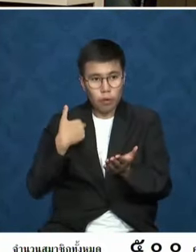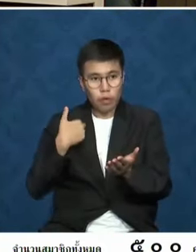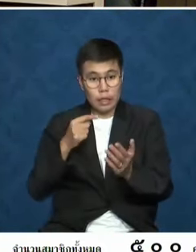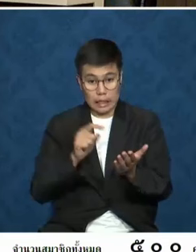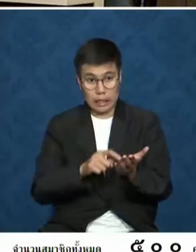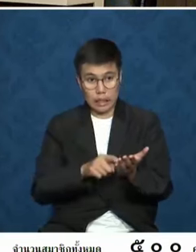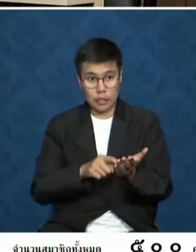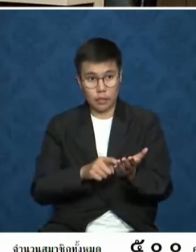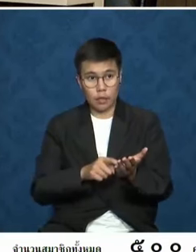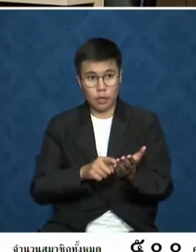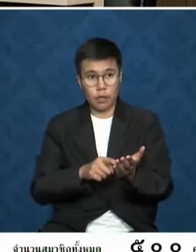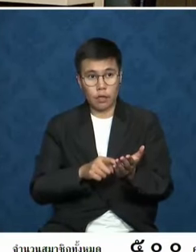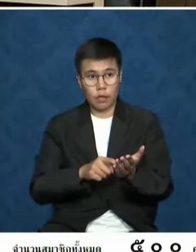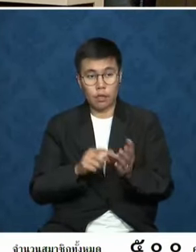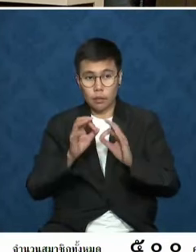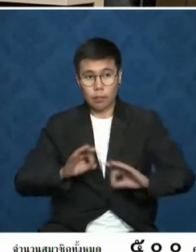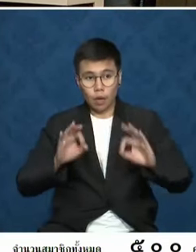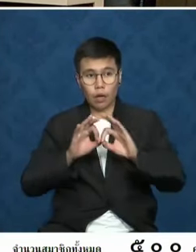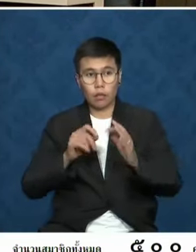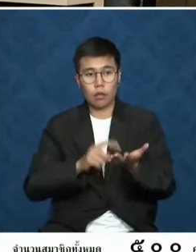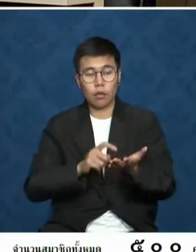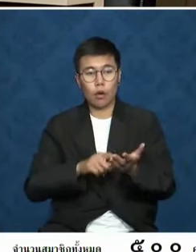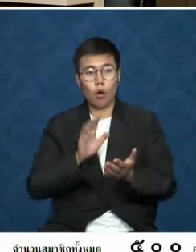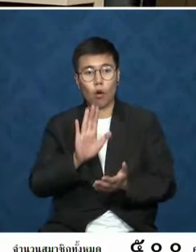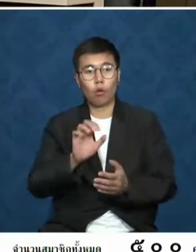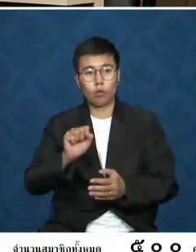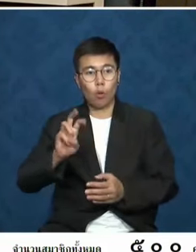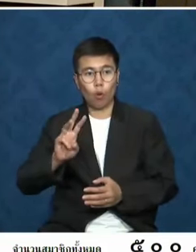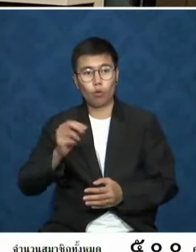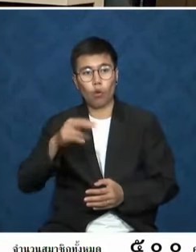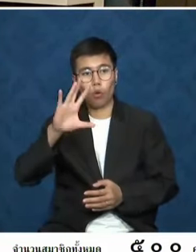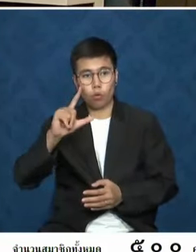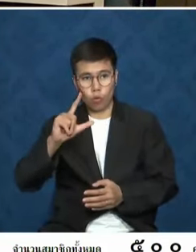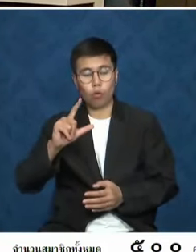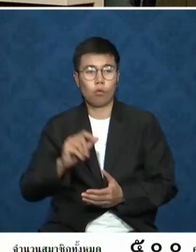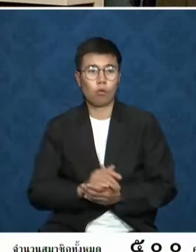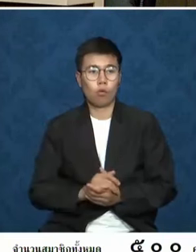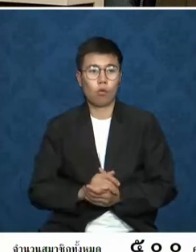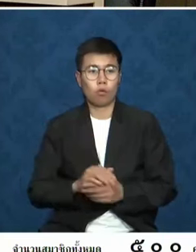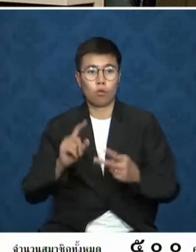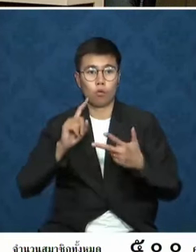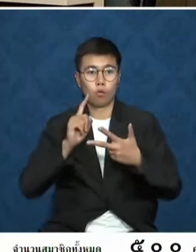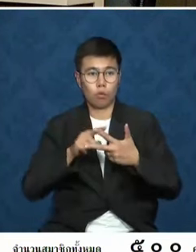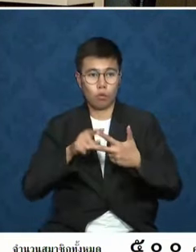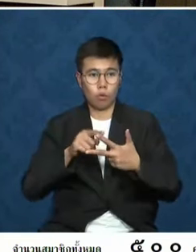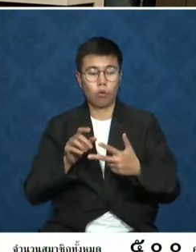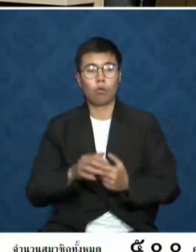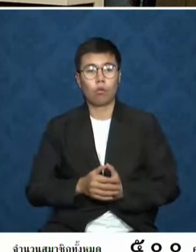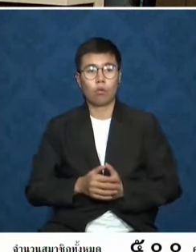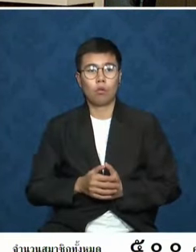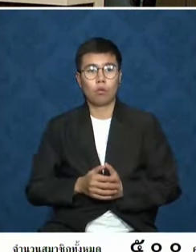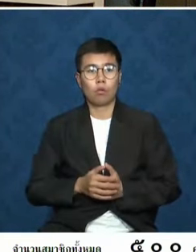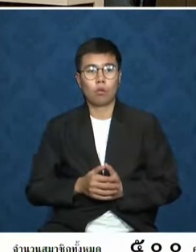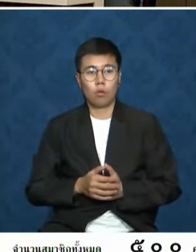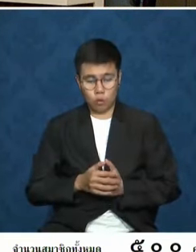วนี้เป็นตัวบ่งชีข้อหนึ่งของผลงานของสวทชอข้อสองคือการ